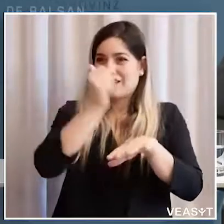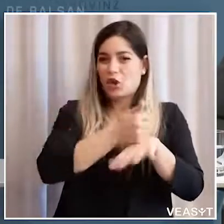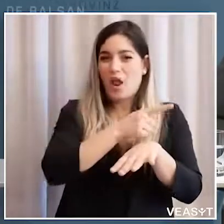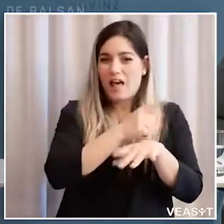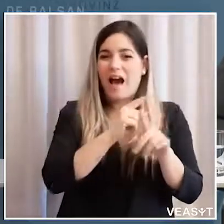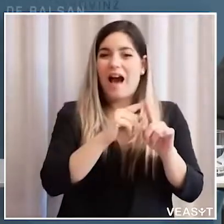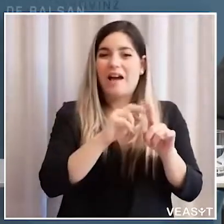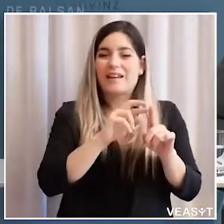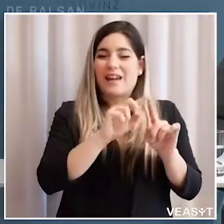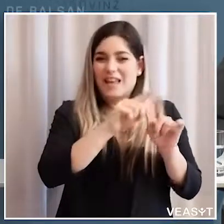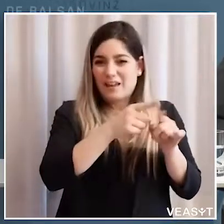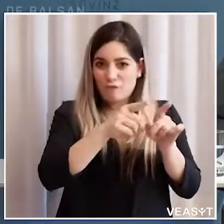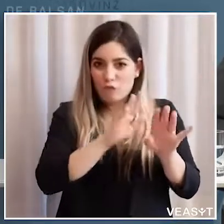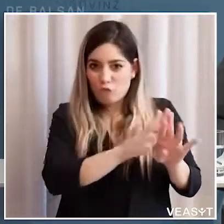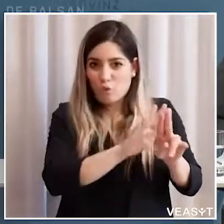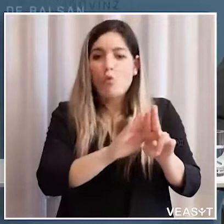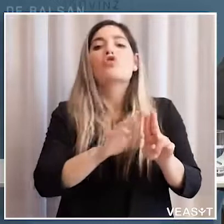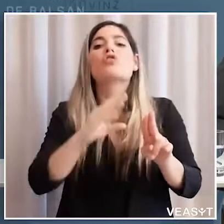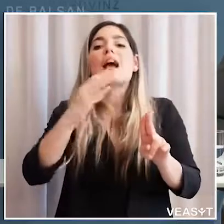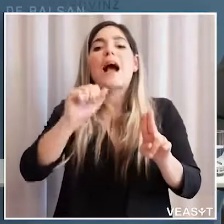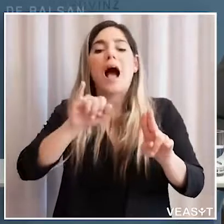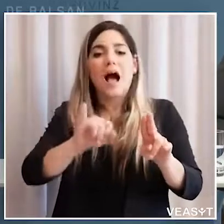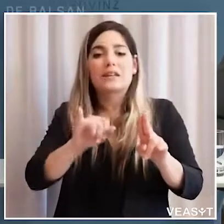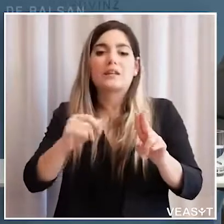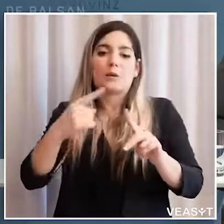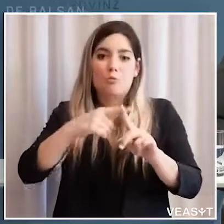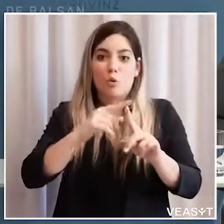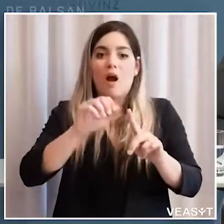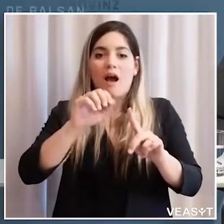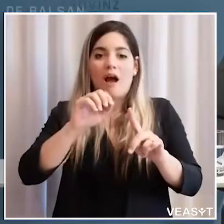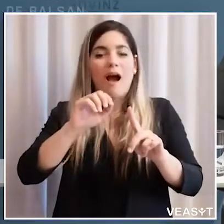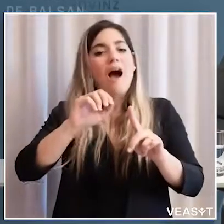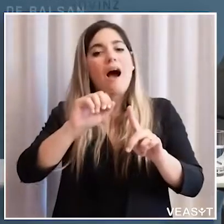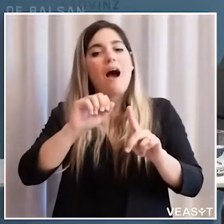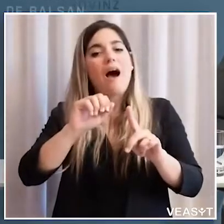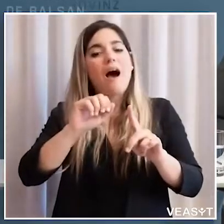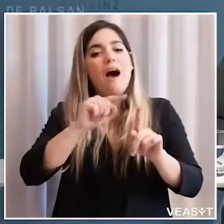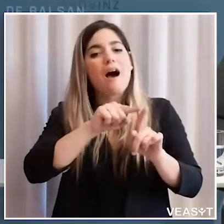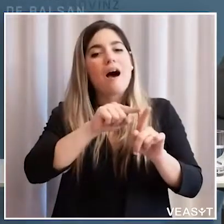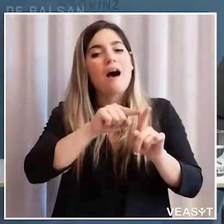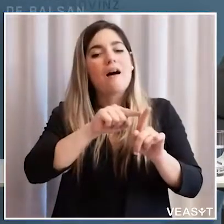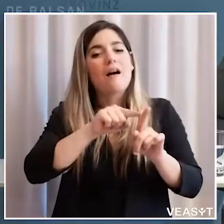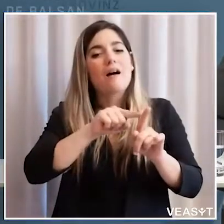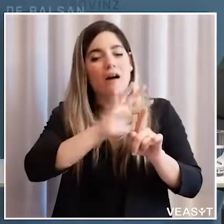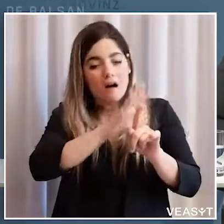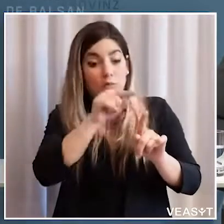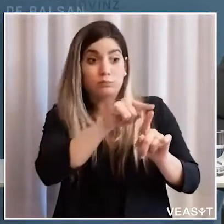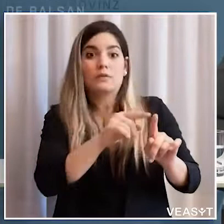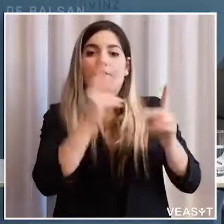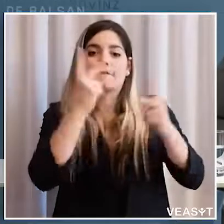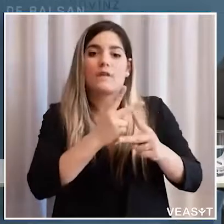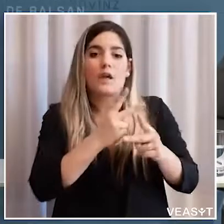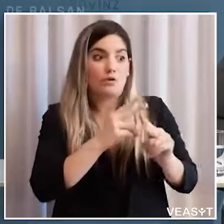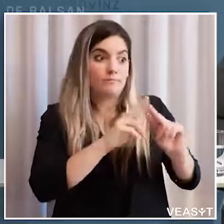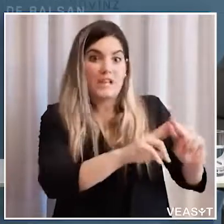i rappresentanti di cai e air france e ed è chiaro il rifugio innanzitutto il rifugio e ciò vuol dire una